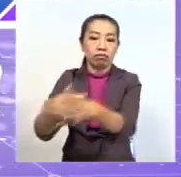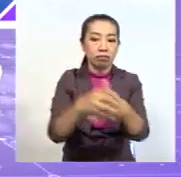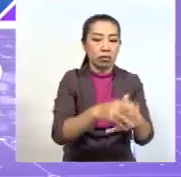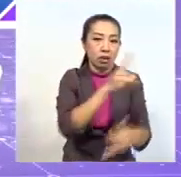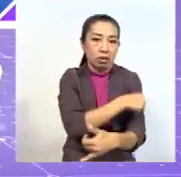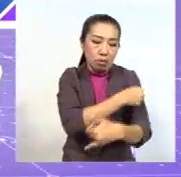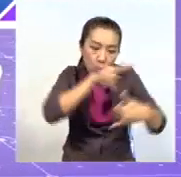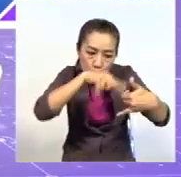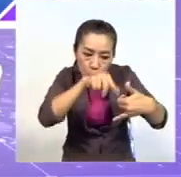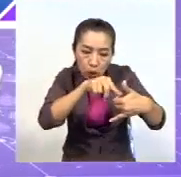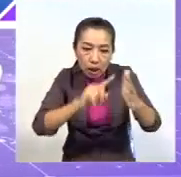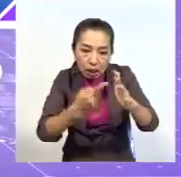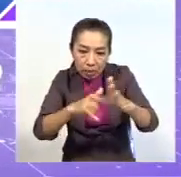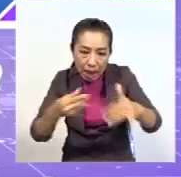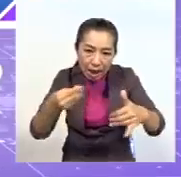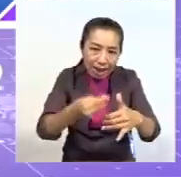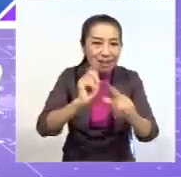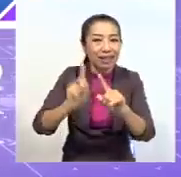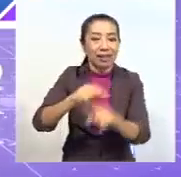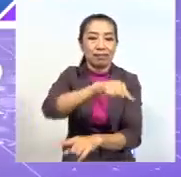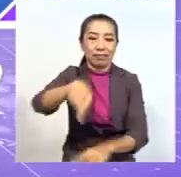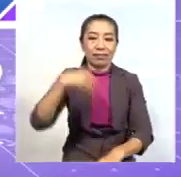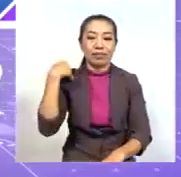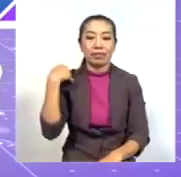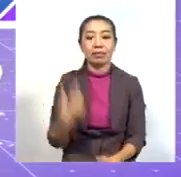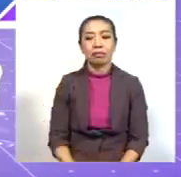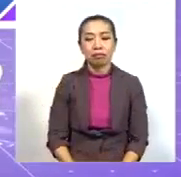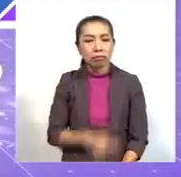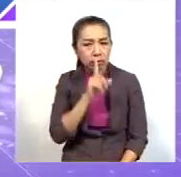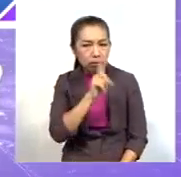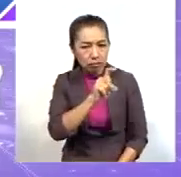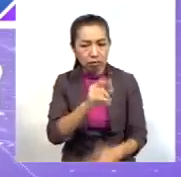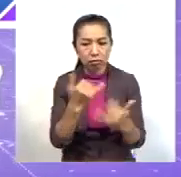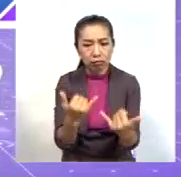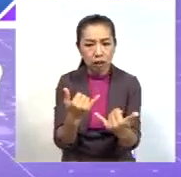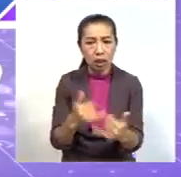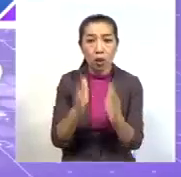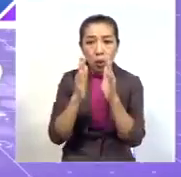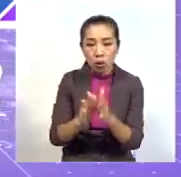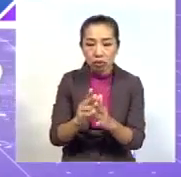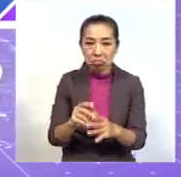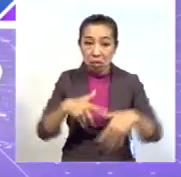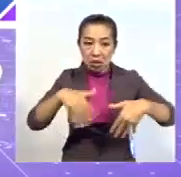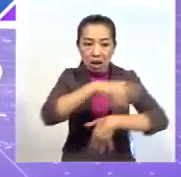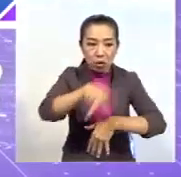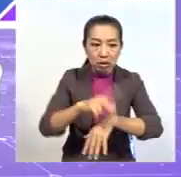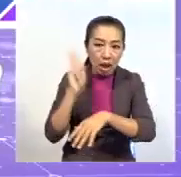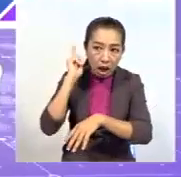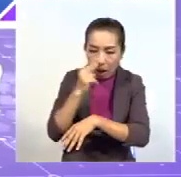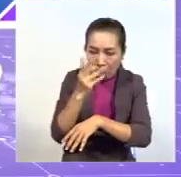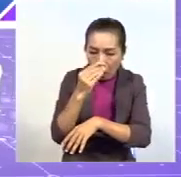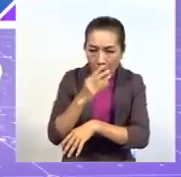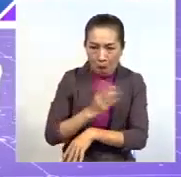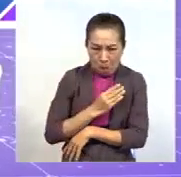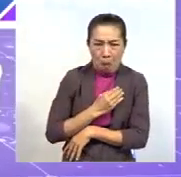ลอดจนเรื่องดูแลรักษาวินิจฉัยนะครับ ค่ะค่ะอธิบดีคะคือตอนนี้คนที่ติดตามข่าวต้องยอมรับเลยว่ากลัว